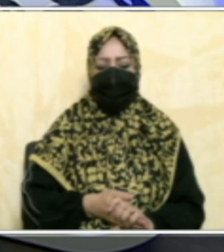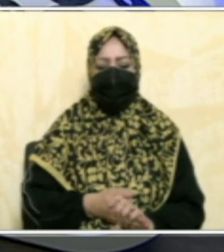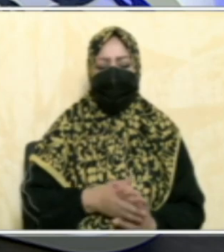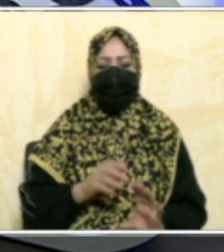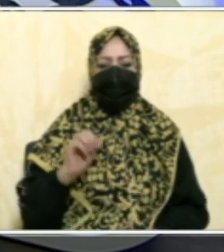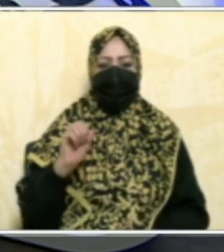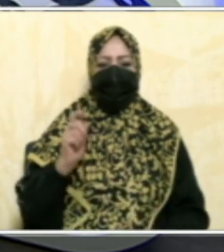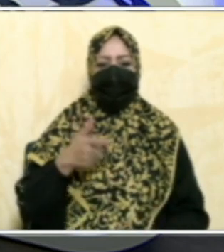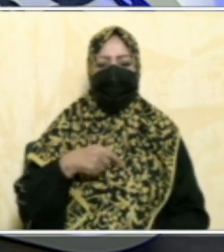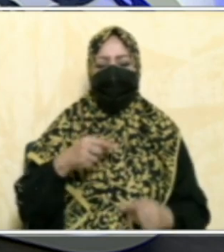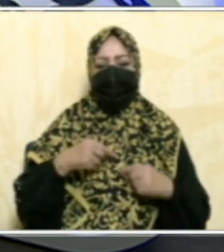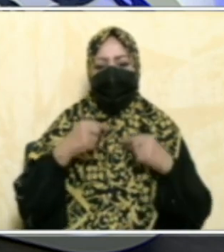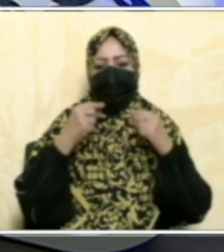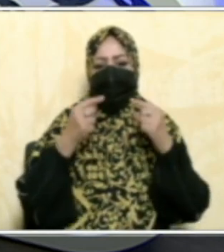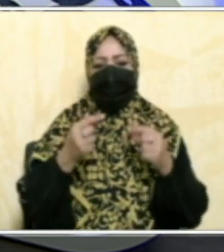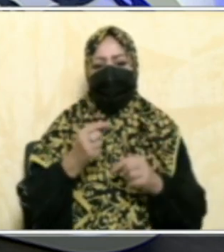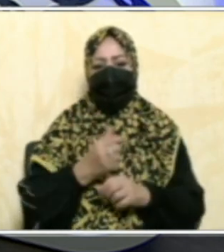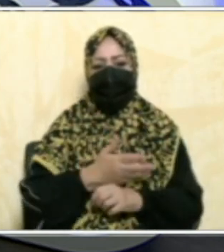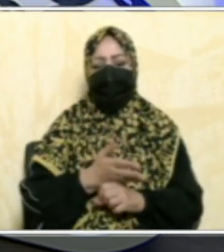من الشيخ.